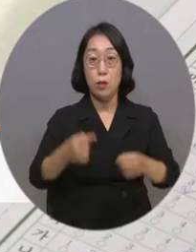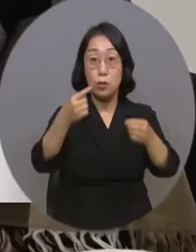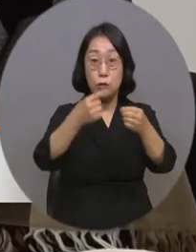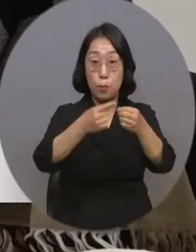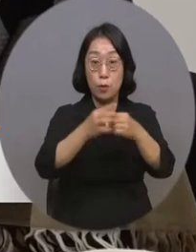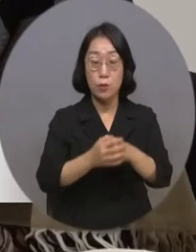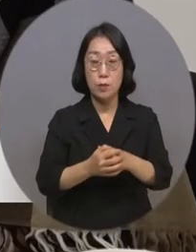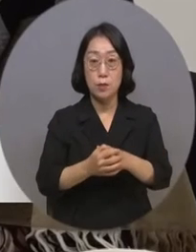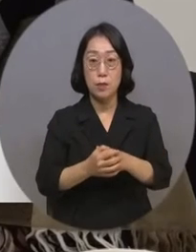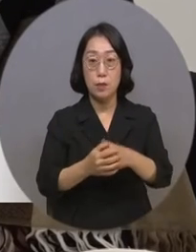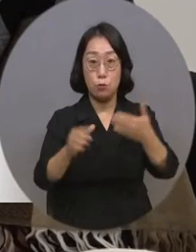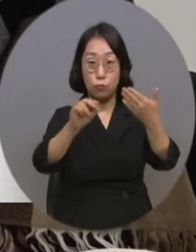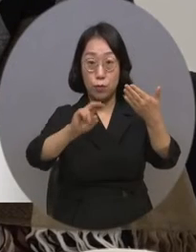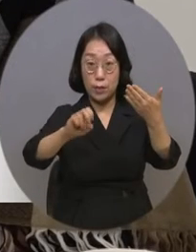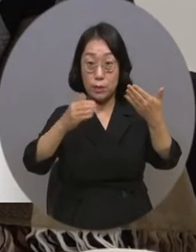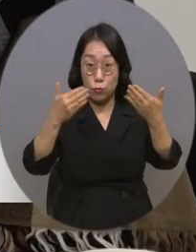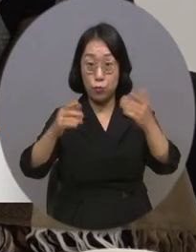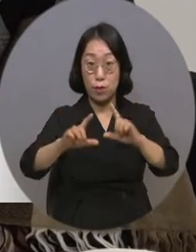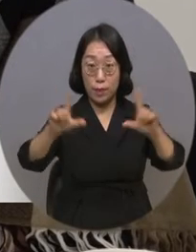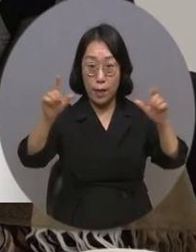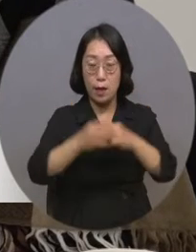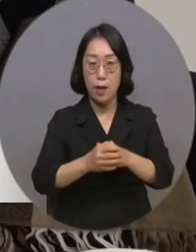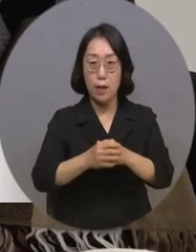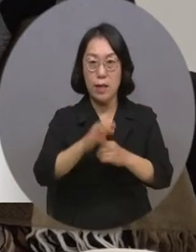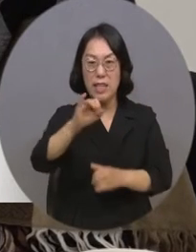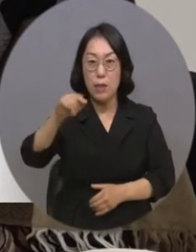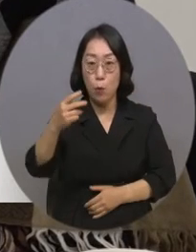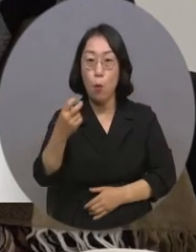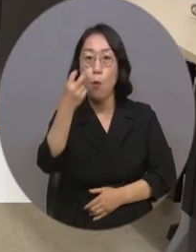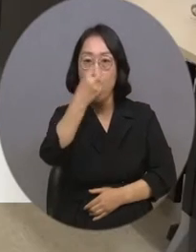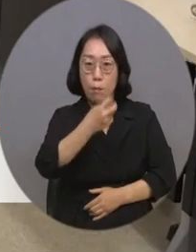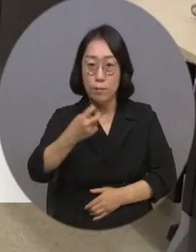교육일인 지난달 29일에는 이고그램 검사를 통해